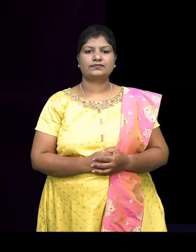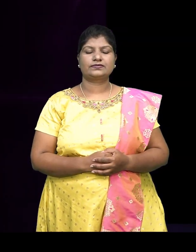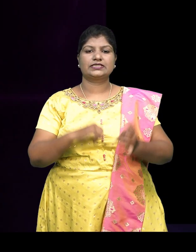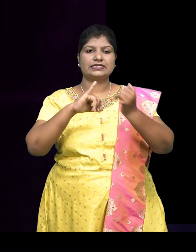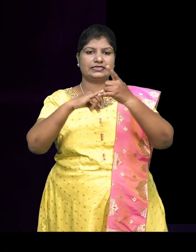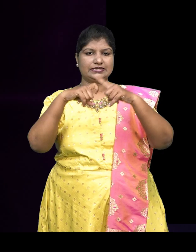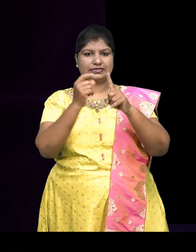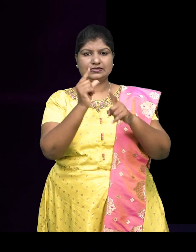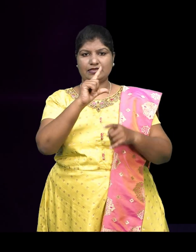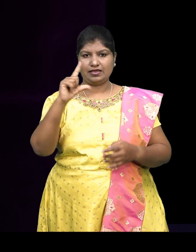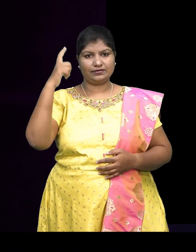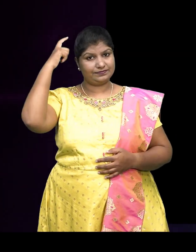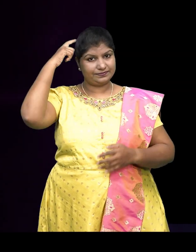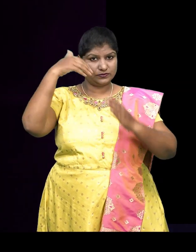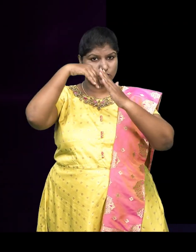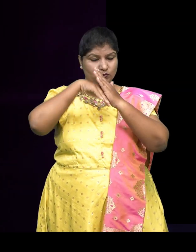खोपड़ी